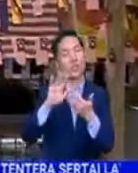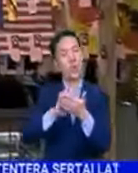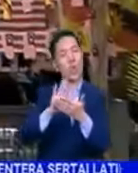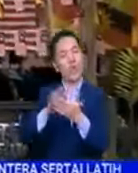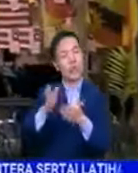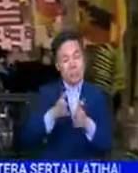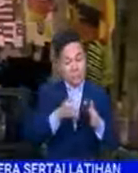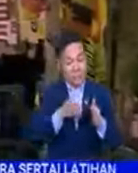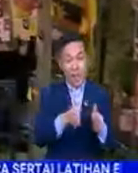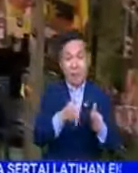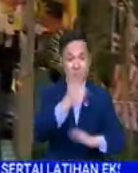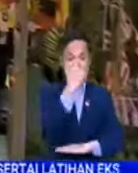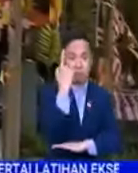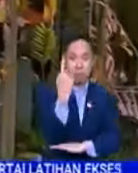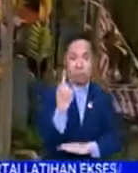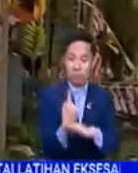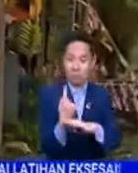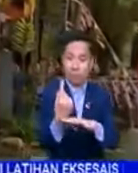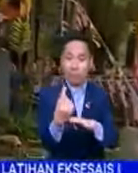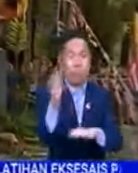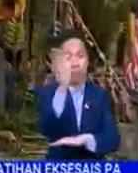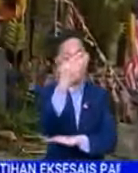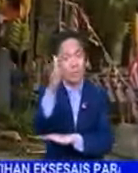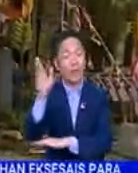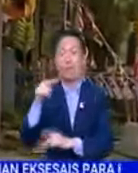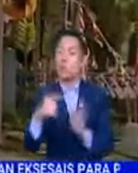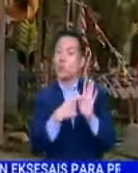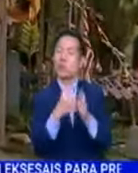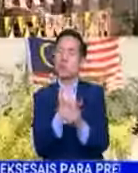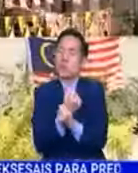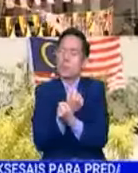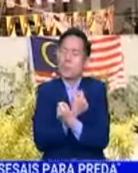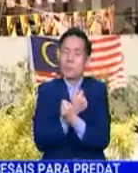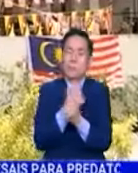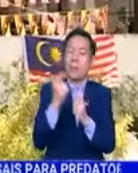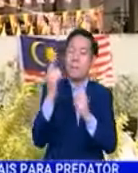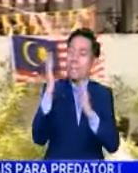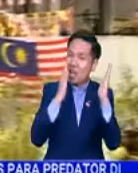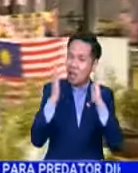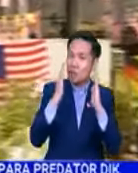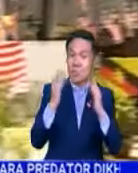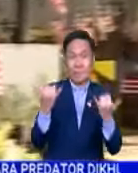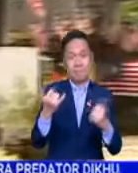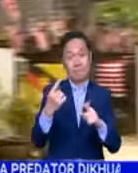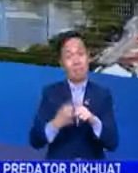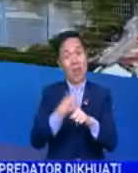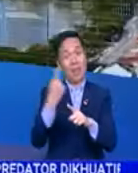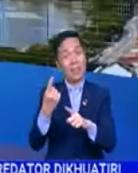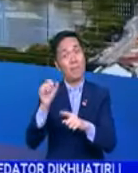sepanjang jalan serta tempat-tempat awam dalam menyemarakkan semangat patriotik di bulan kebangsaan ini.